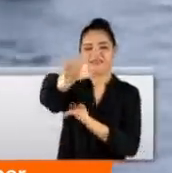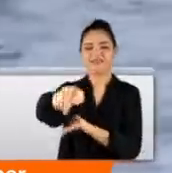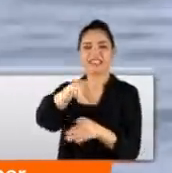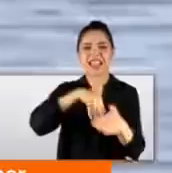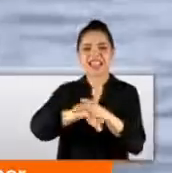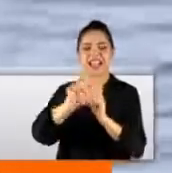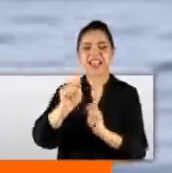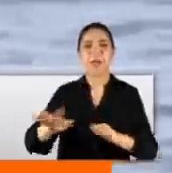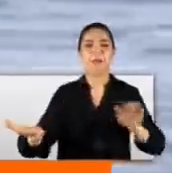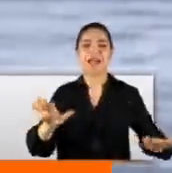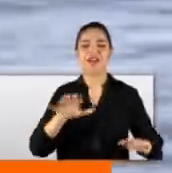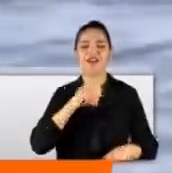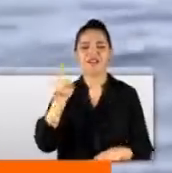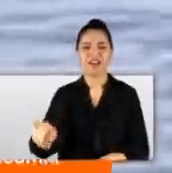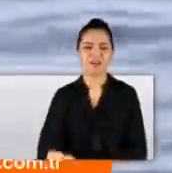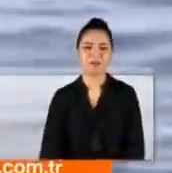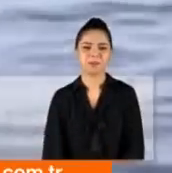başardı.